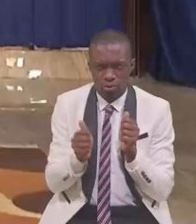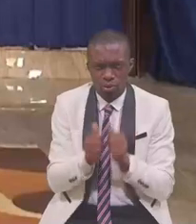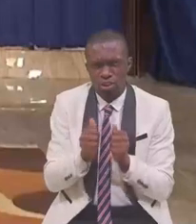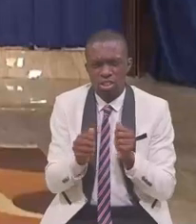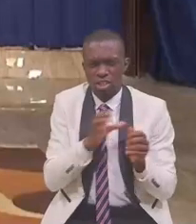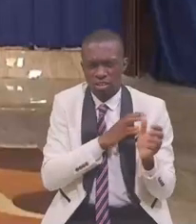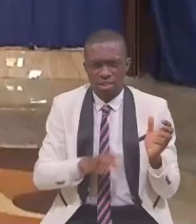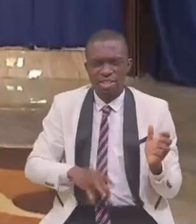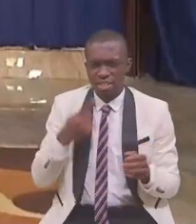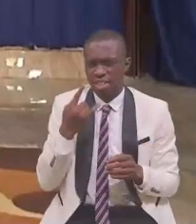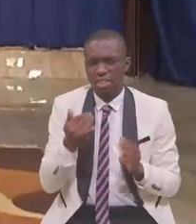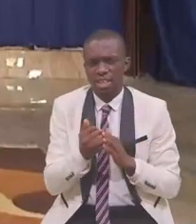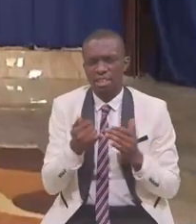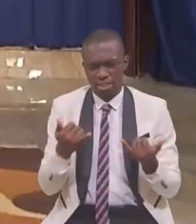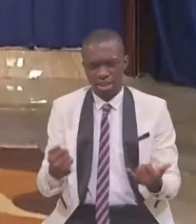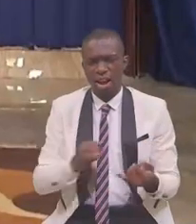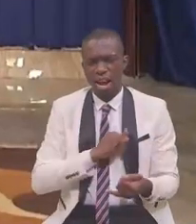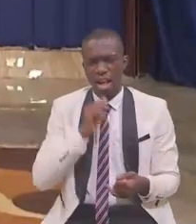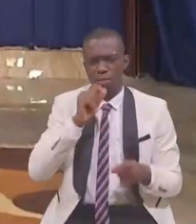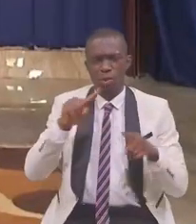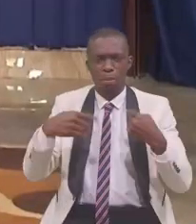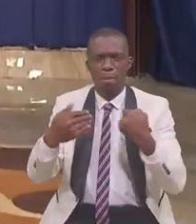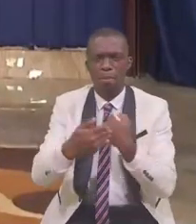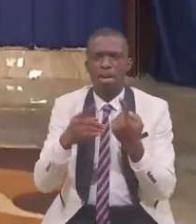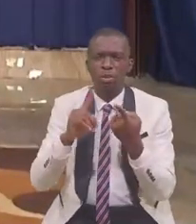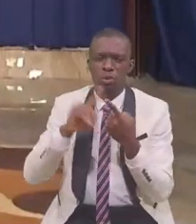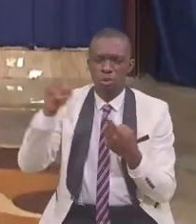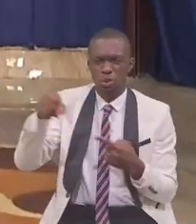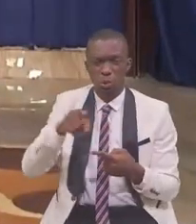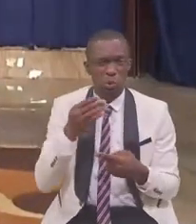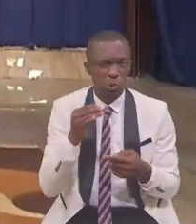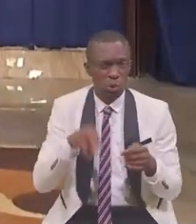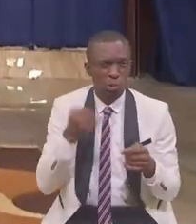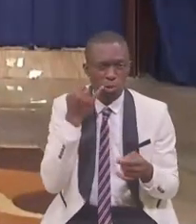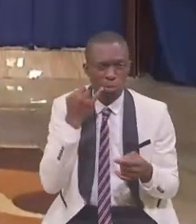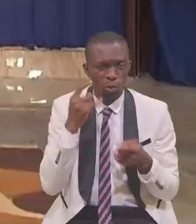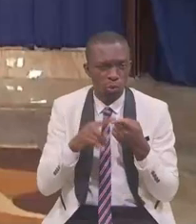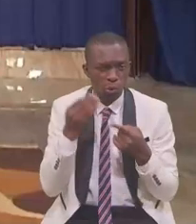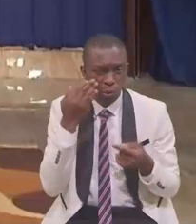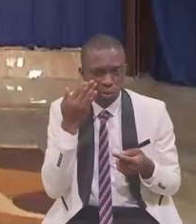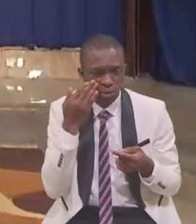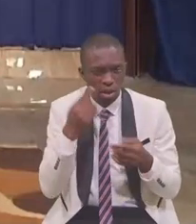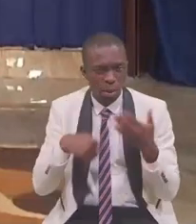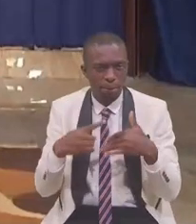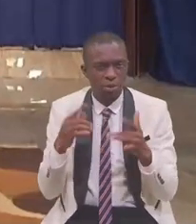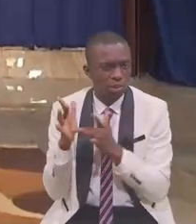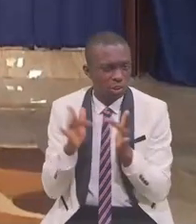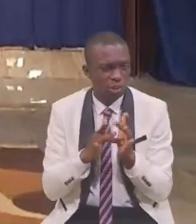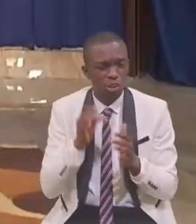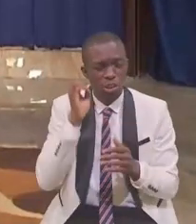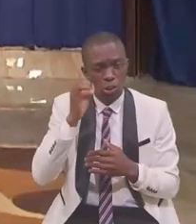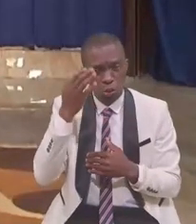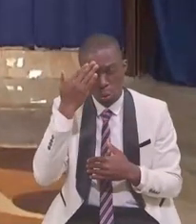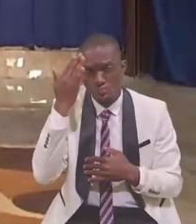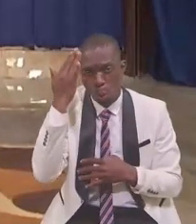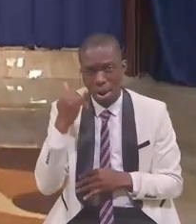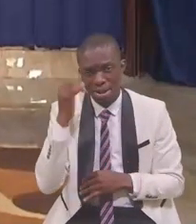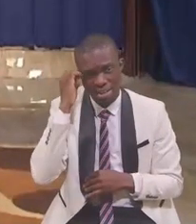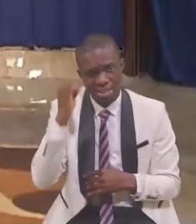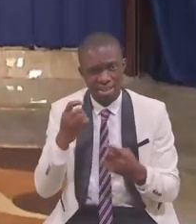je vais à toi. Il y a quelque chose que vous devez connaître du Seigneur Jésus-Christ. Un, il savait le pourquoi il est